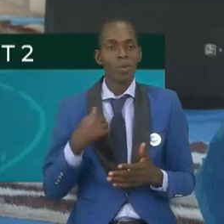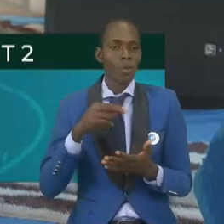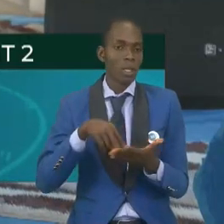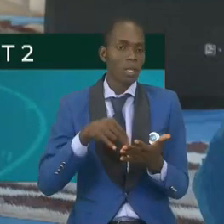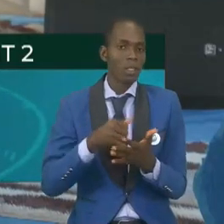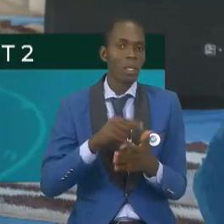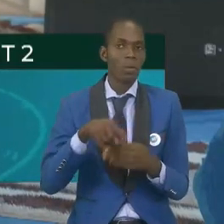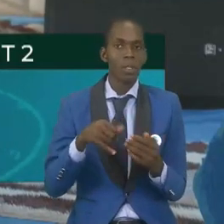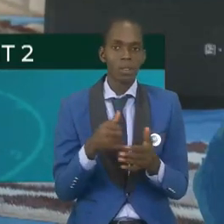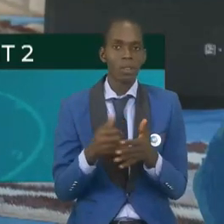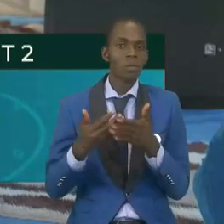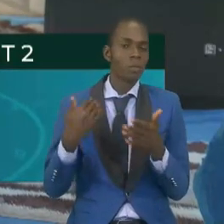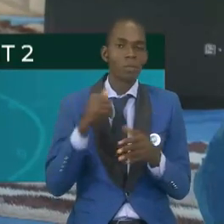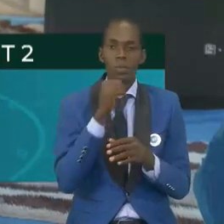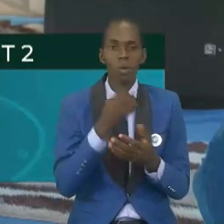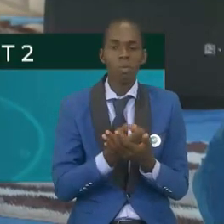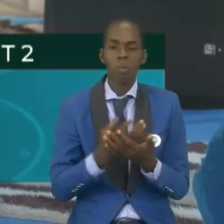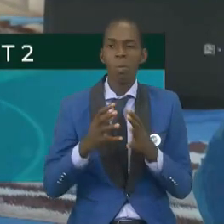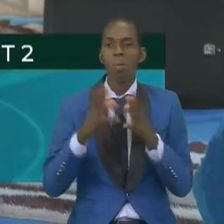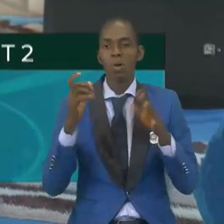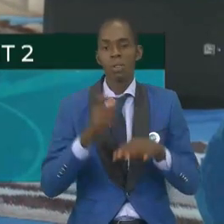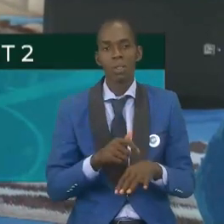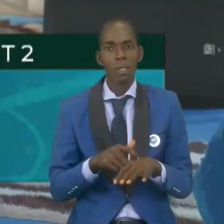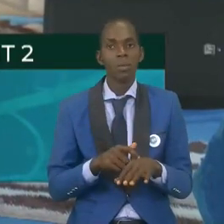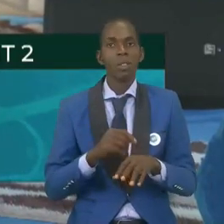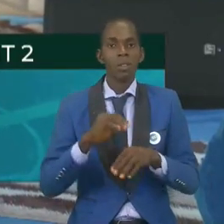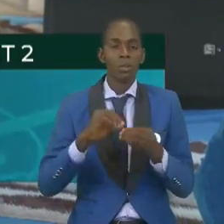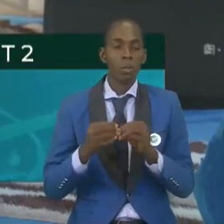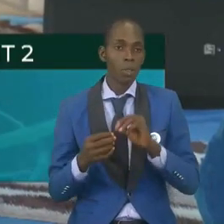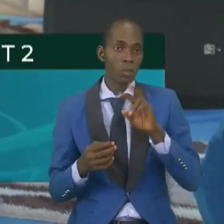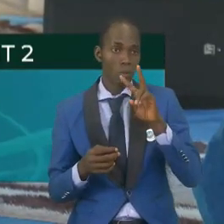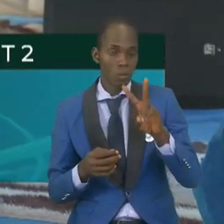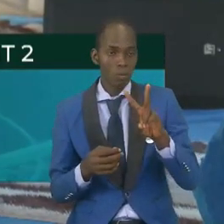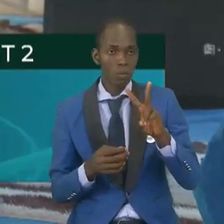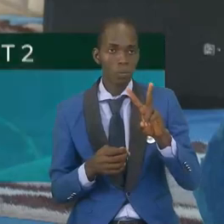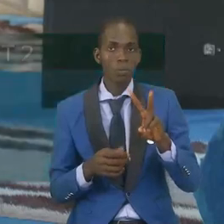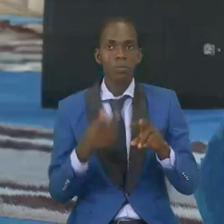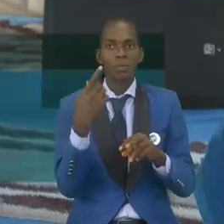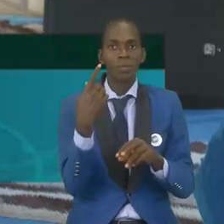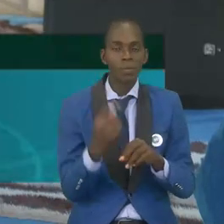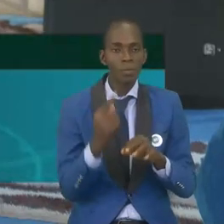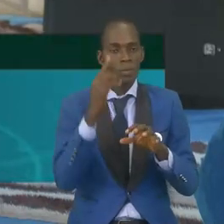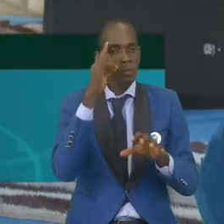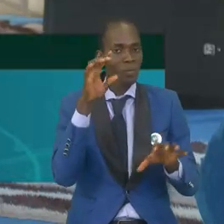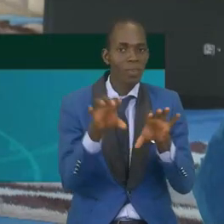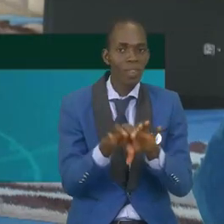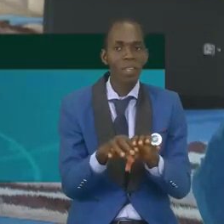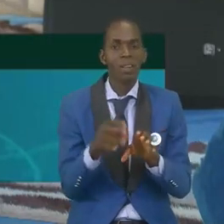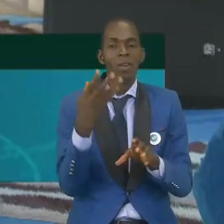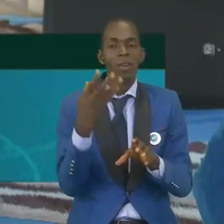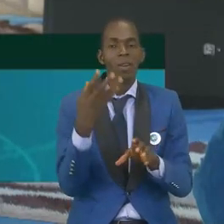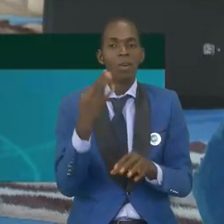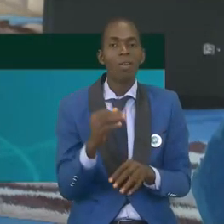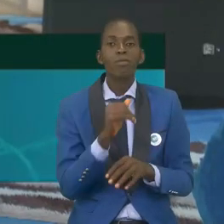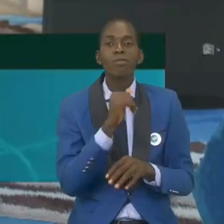Le complot des persécuteurs implacables. Nous avons déjà lu cela. On ne veut plus passer trop de temps. Deuxième